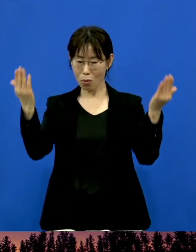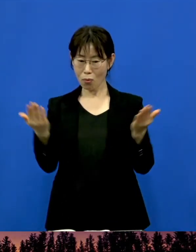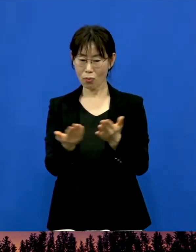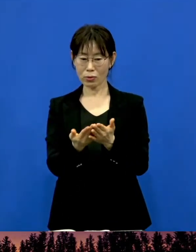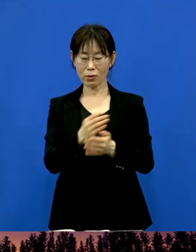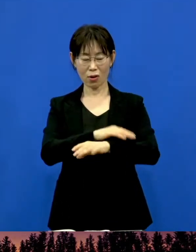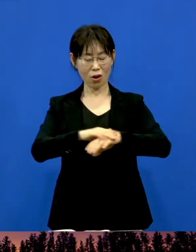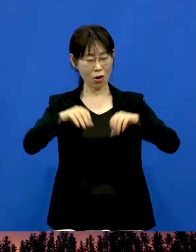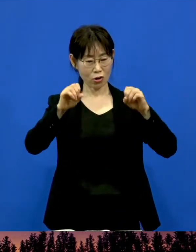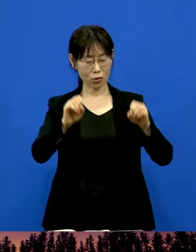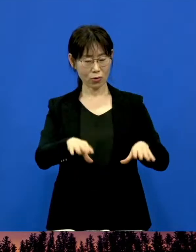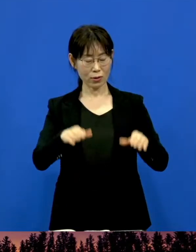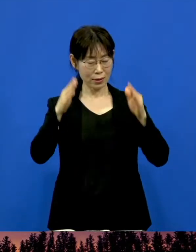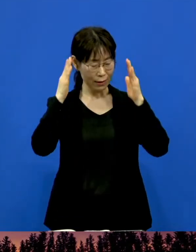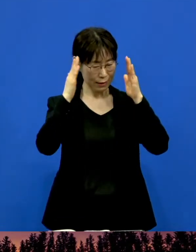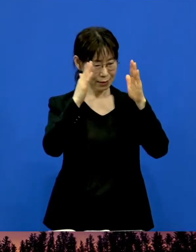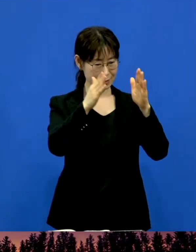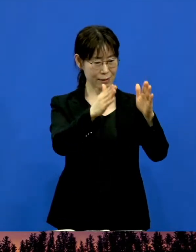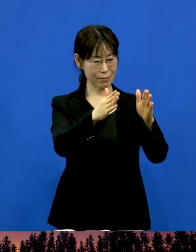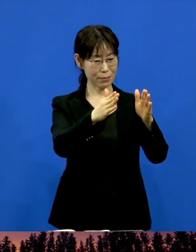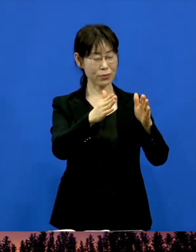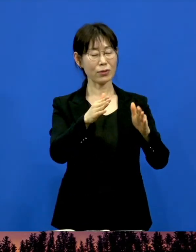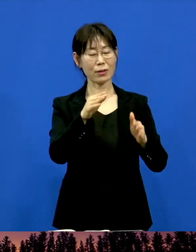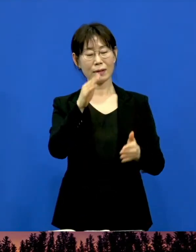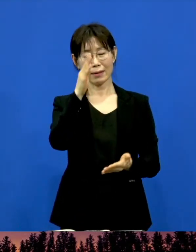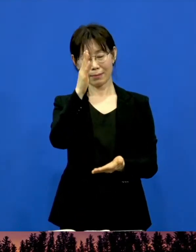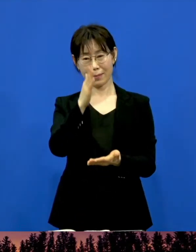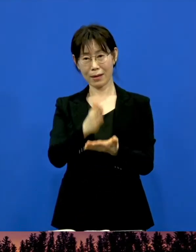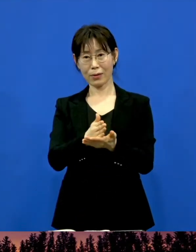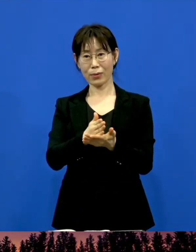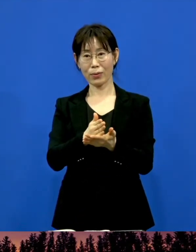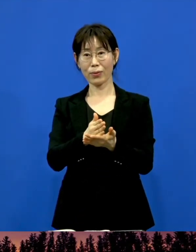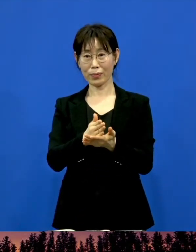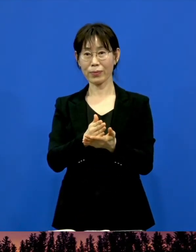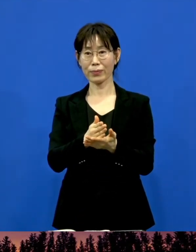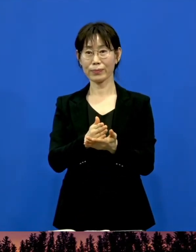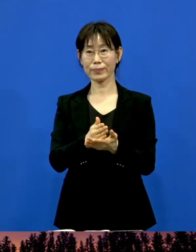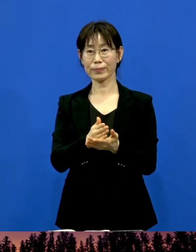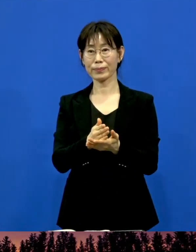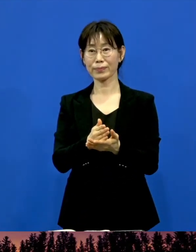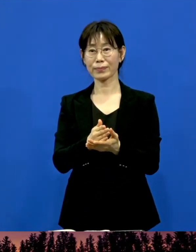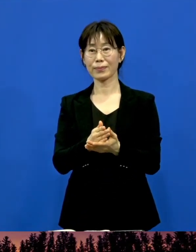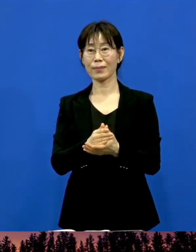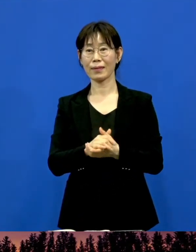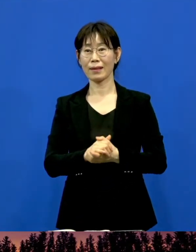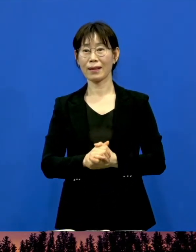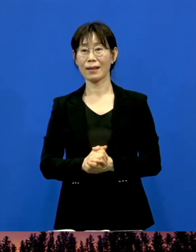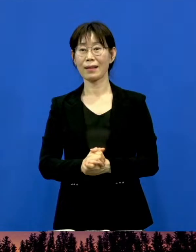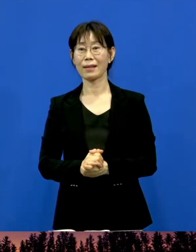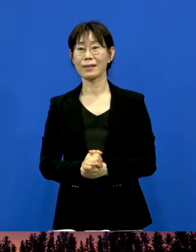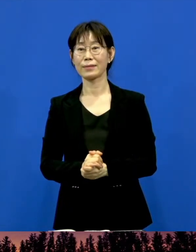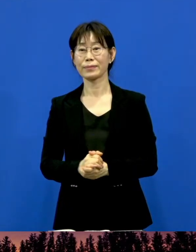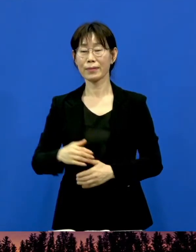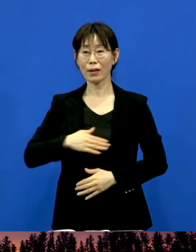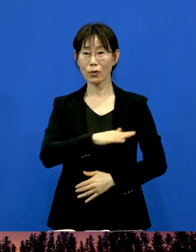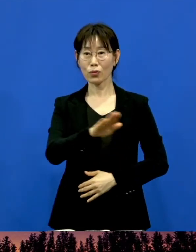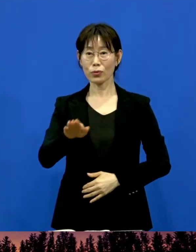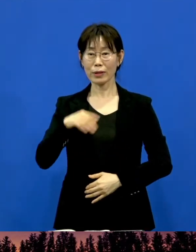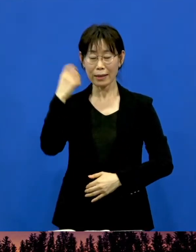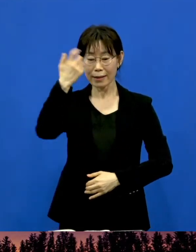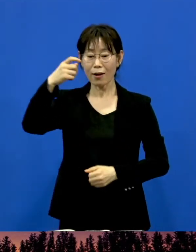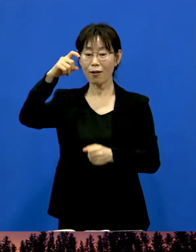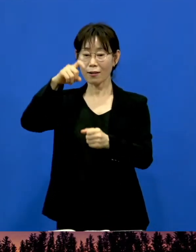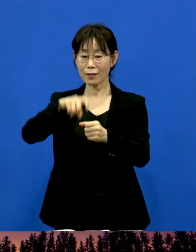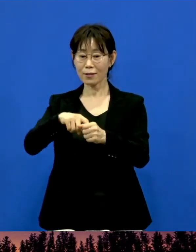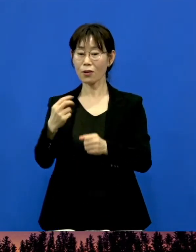헛된 것에 제물이 되고만 거룩한 산제사를 드리는 살아있는 영적인